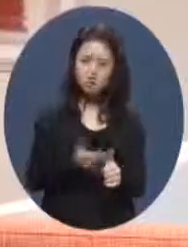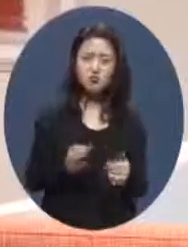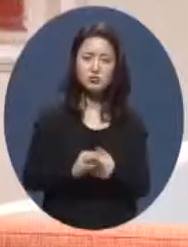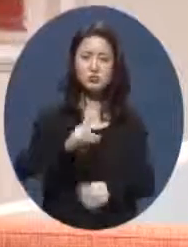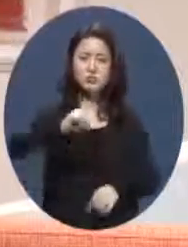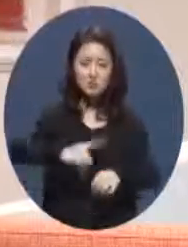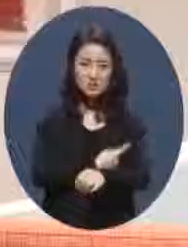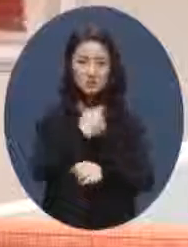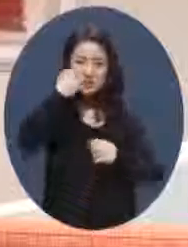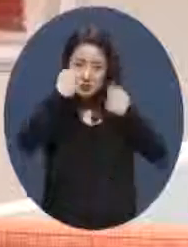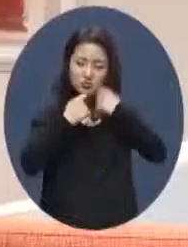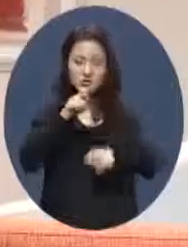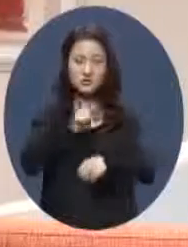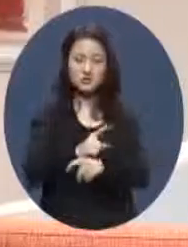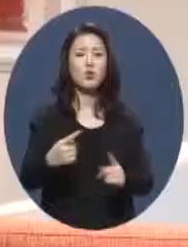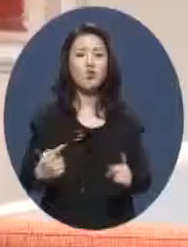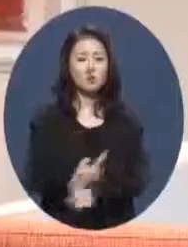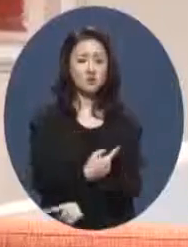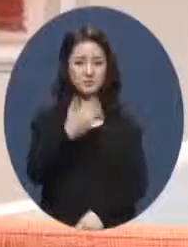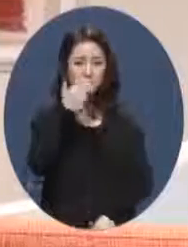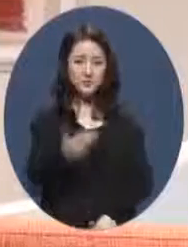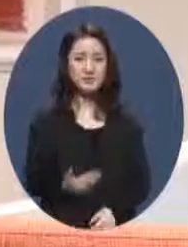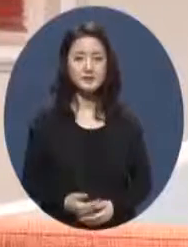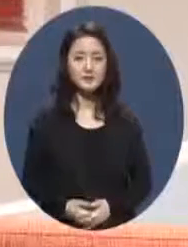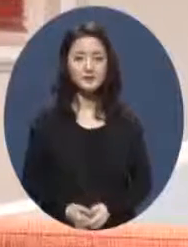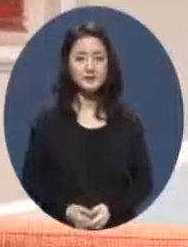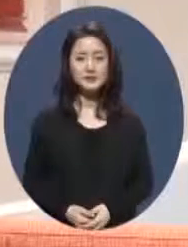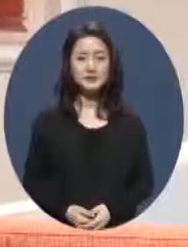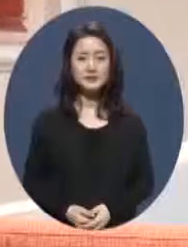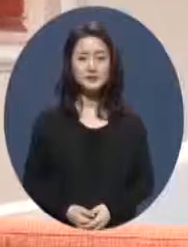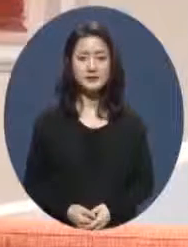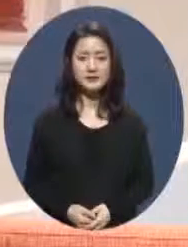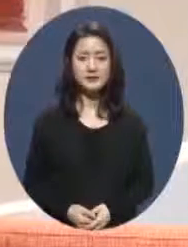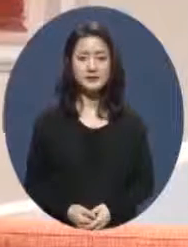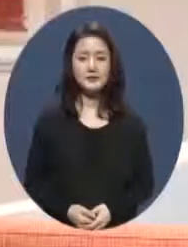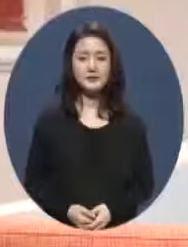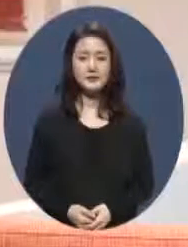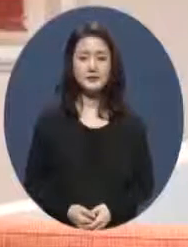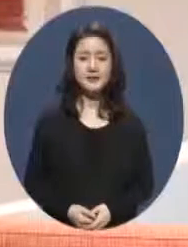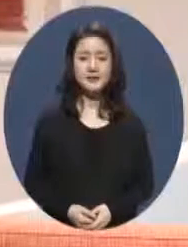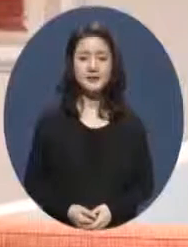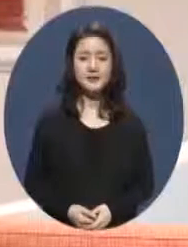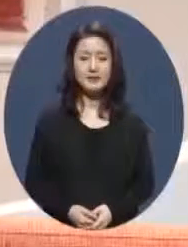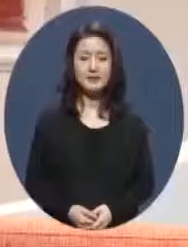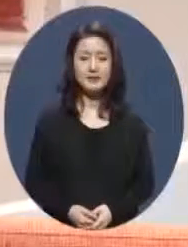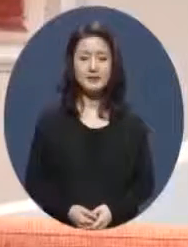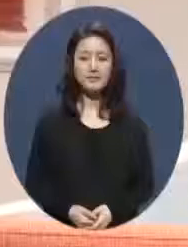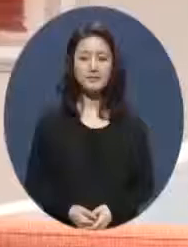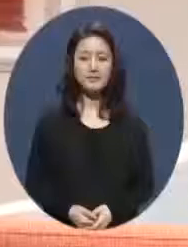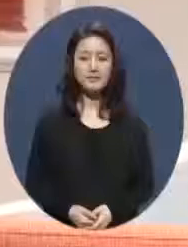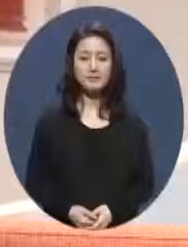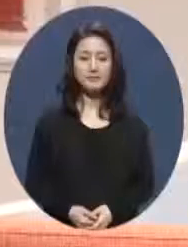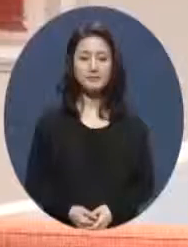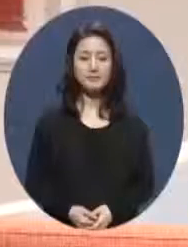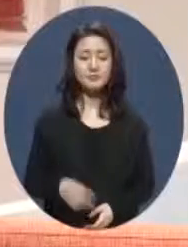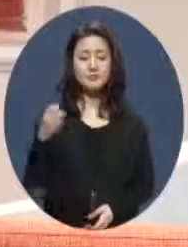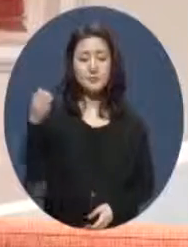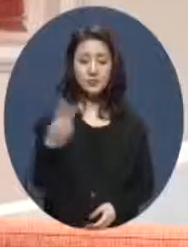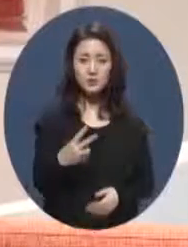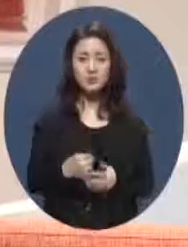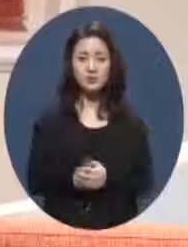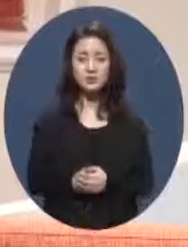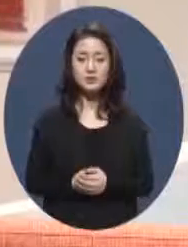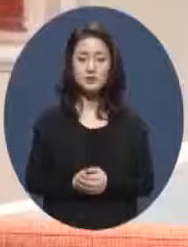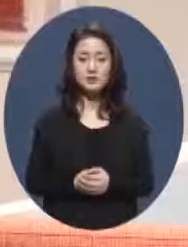거예요. 그다음에 이제 예솔이가 아무래도 가운데 있고 큰애하고 막내가 있기 때문에 이제